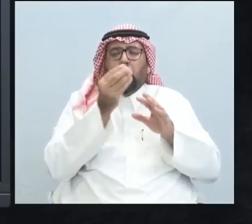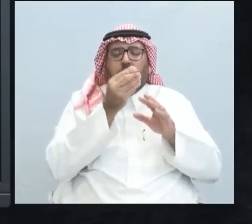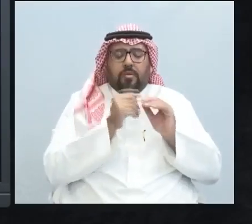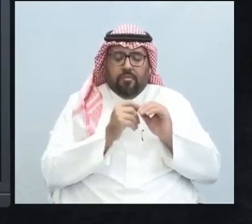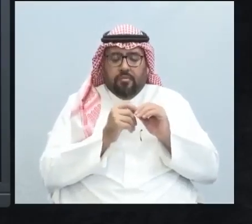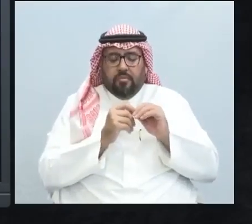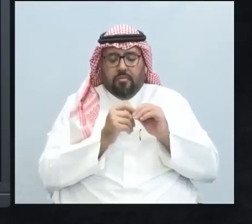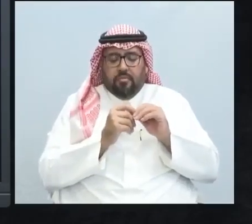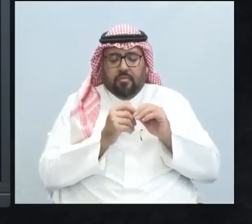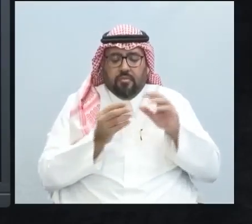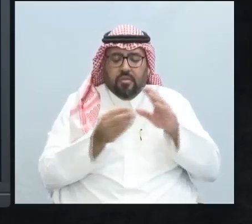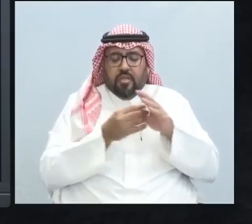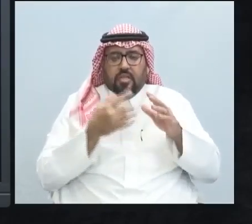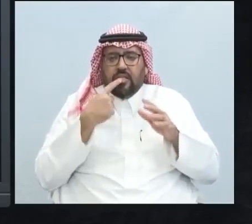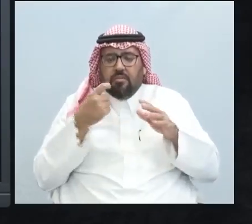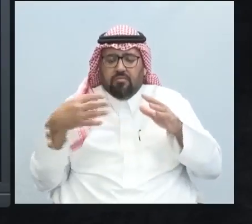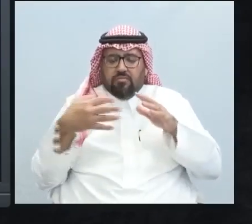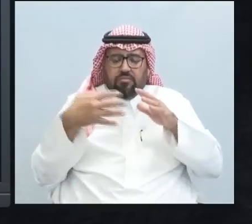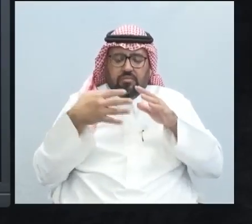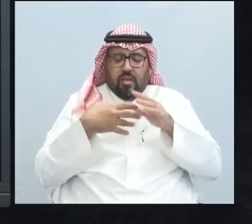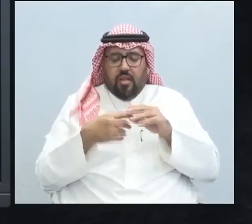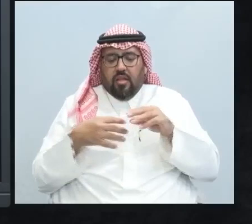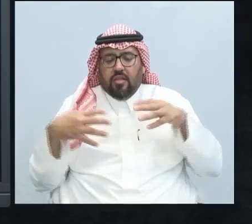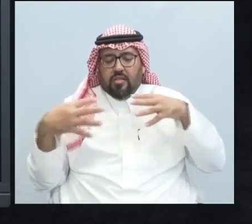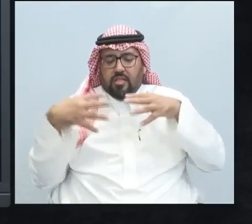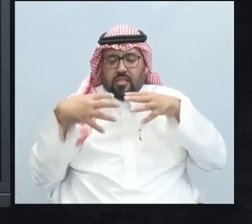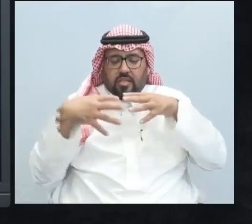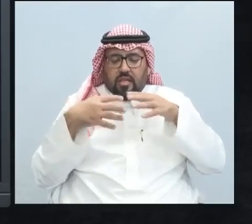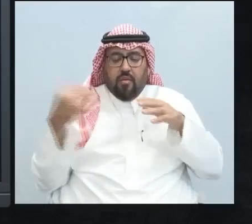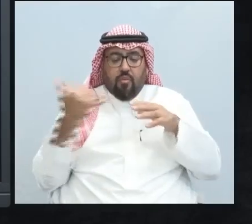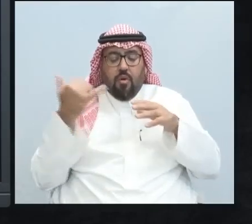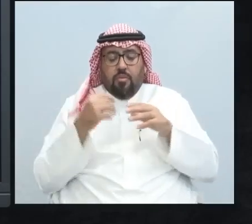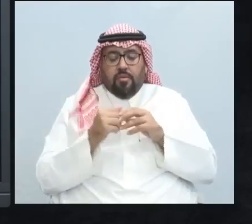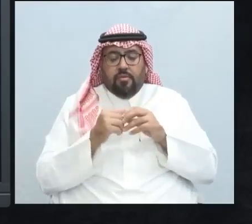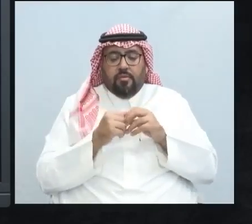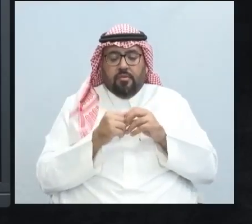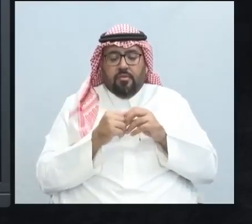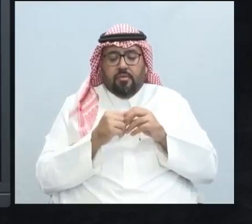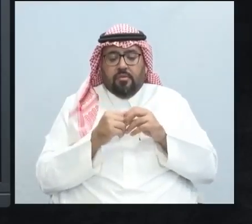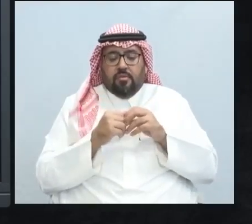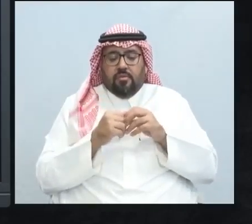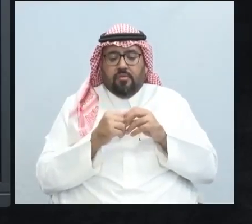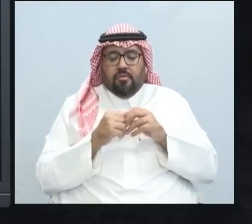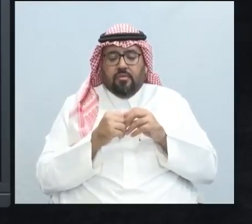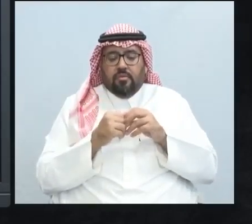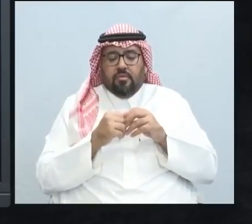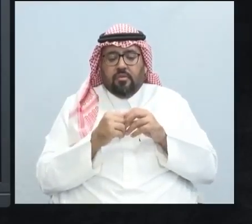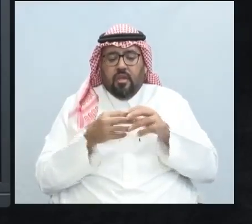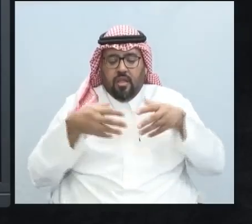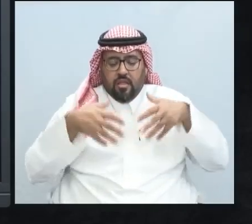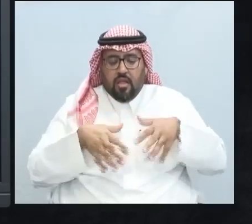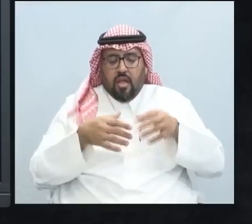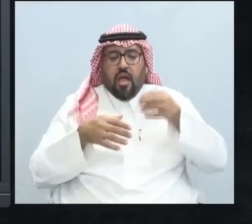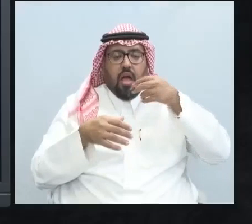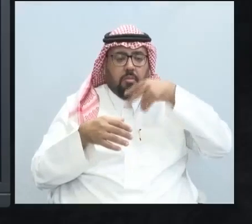المنويه ذكرنا هنالك تحديات تواجهها هذه الحيوانات المنويه لالتقاء بهذه البويضه اهم ابرز هذه التحديات افراز